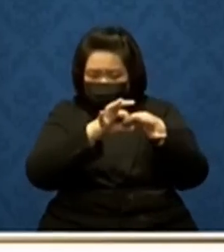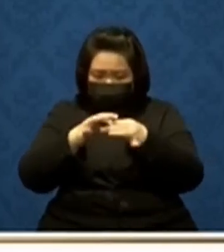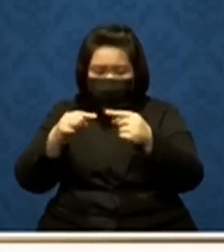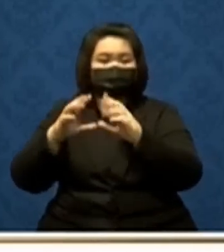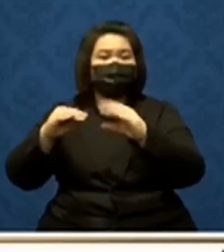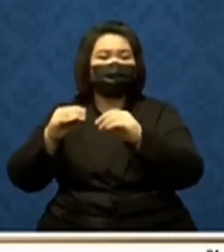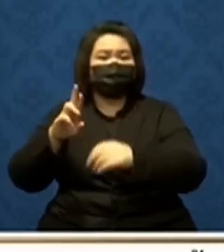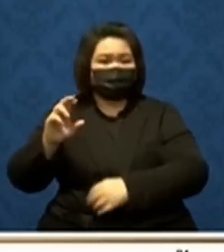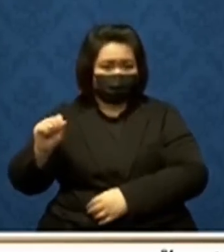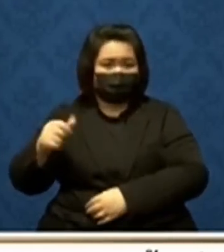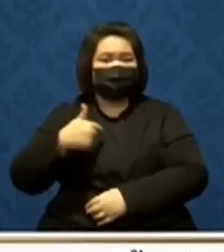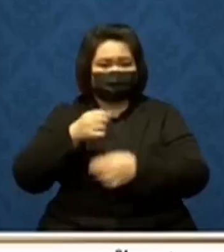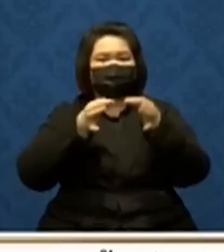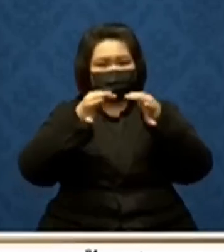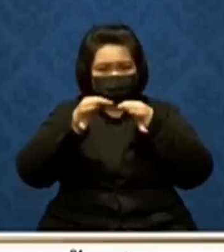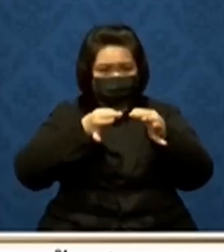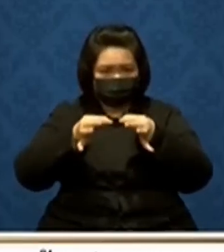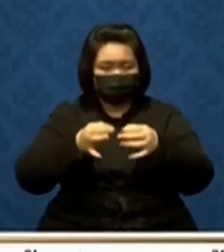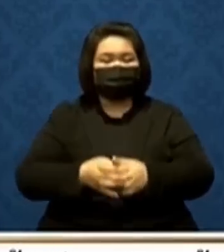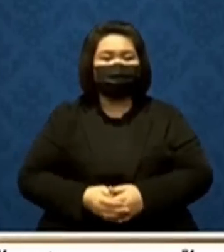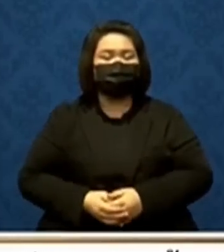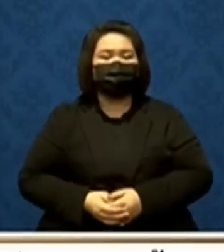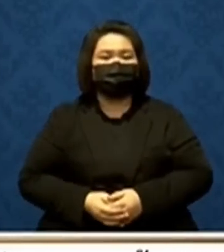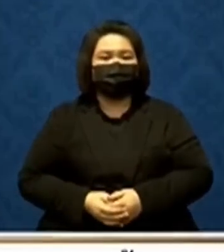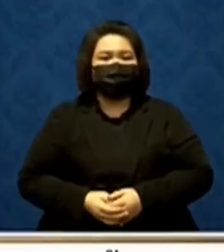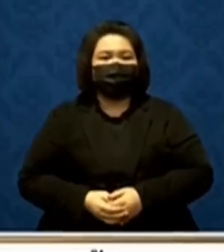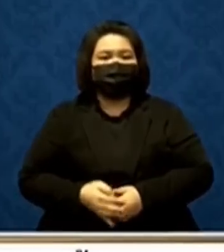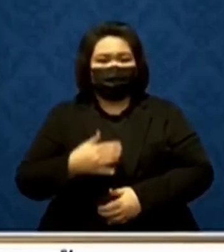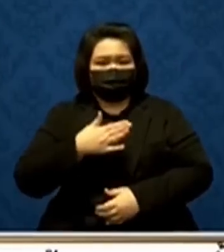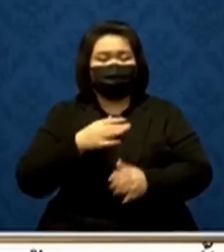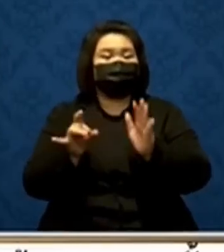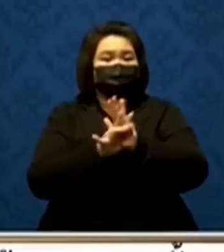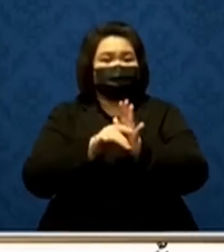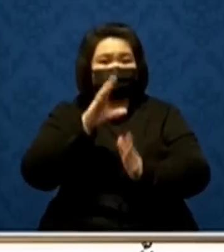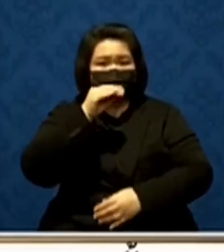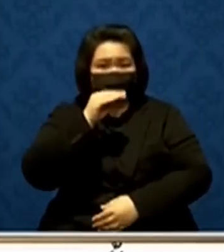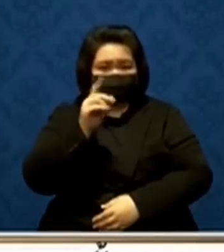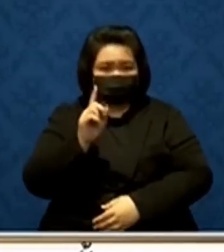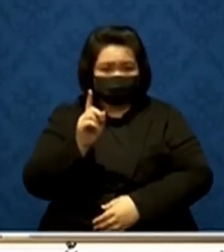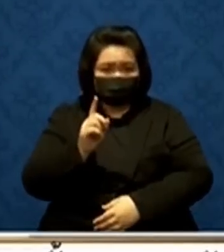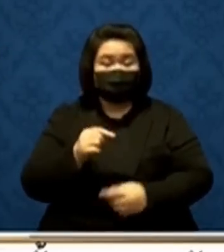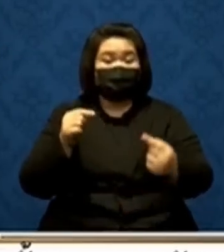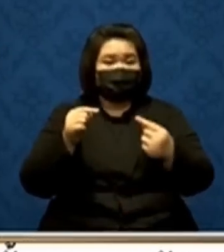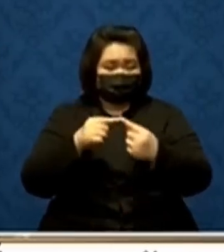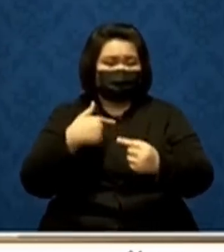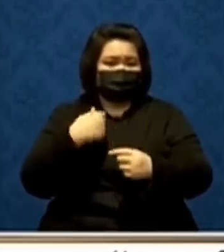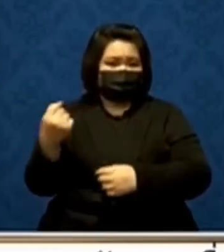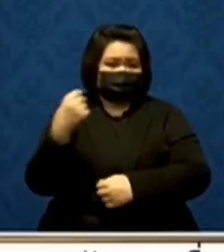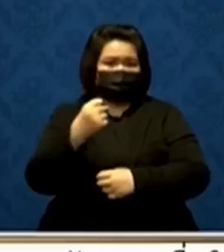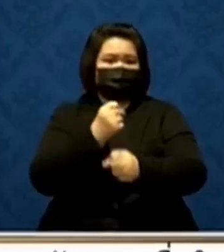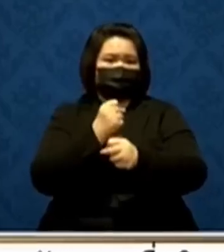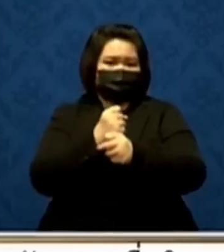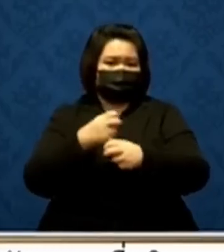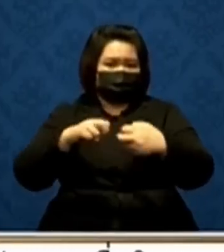ทางการที่ผมต้องชี้แจกและสุดท้ายที่ขออนุญาตที่จะกลับเรียนก็คือว่าเพราะการเอาจริงเอาจังกับการ